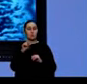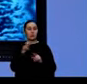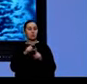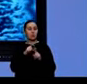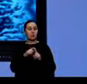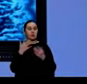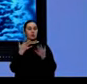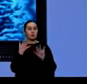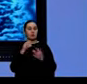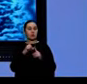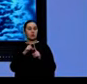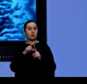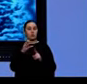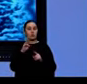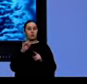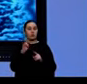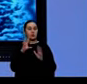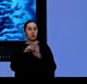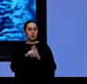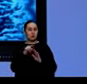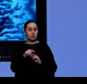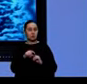Гузал сўзи қайсы сөз туркумига кирады?